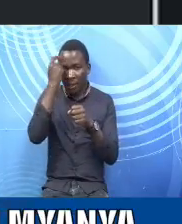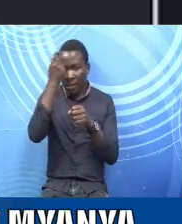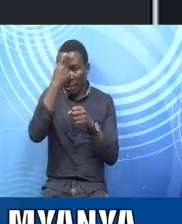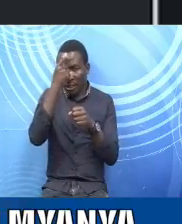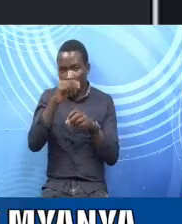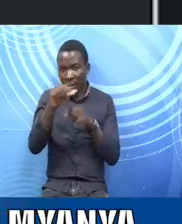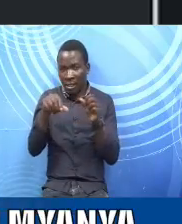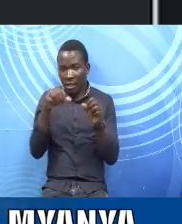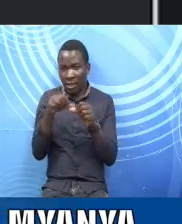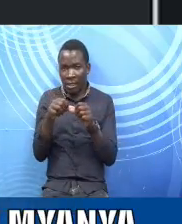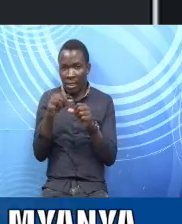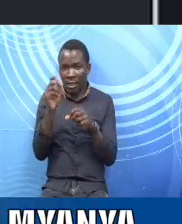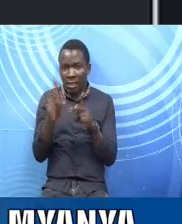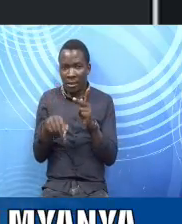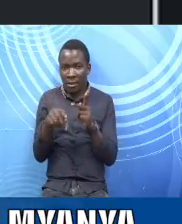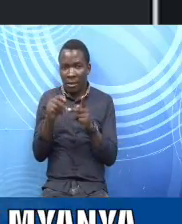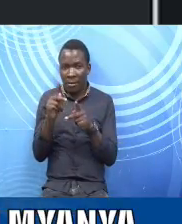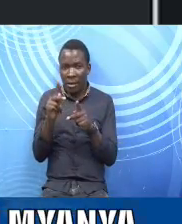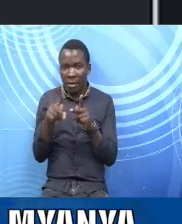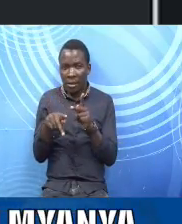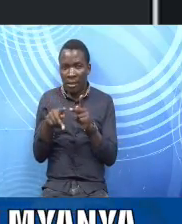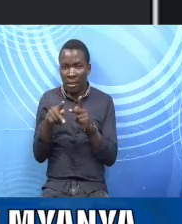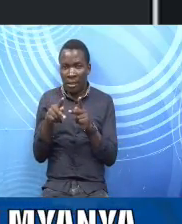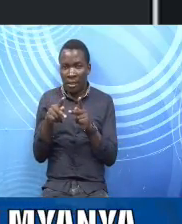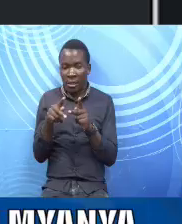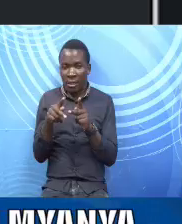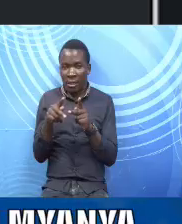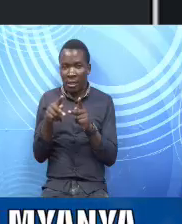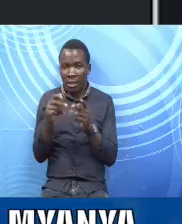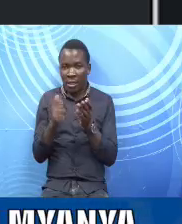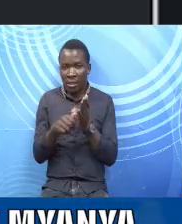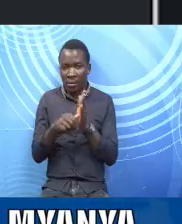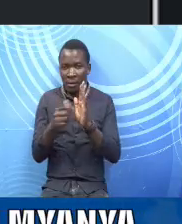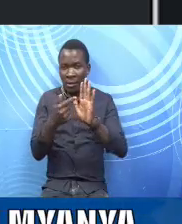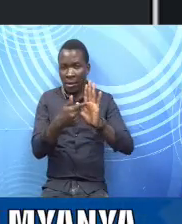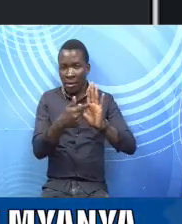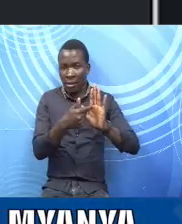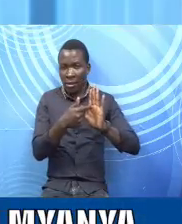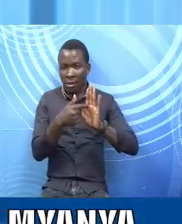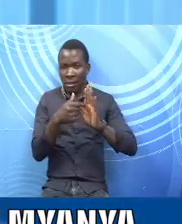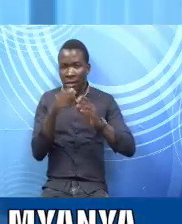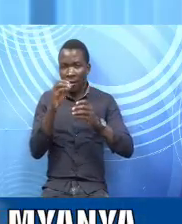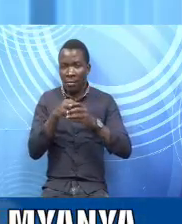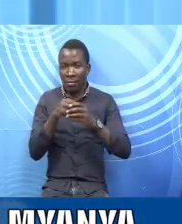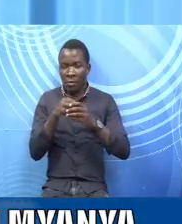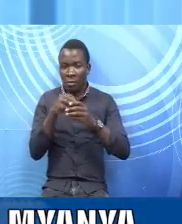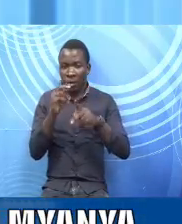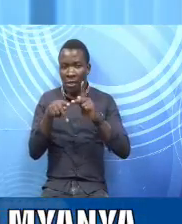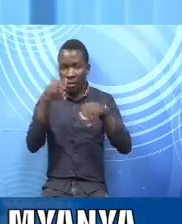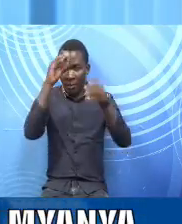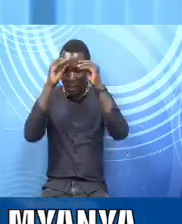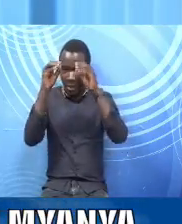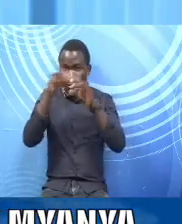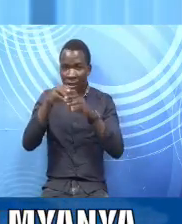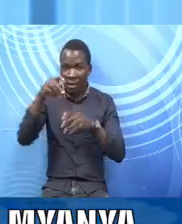n'abantu bavaga barize icyo kibazo cyagaragaye ku bantu bize muri PIAS dufatanije n'izo nzego